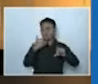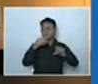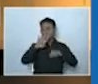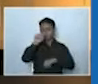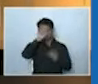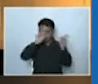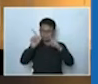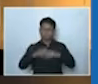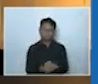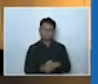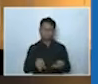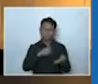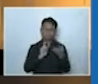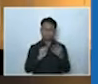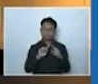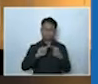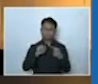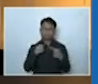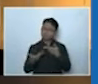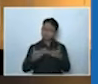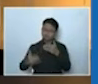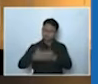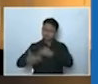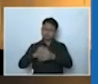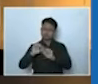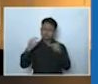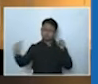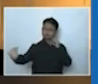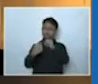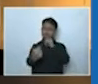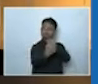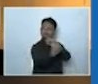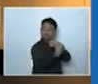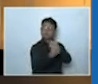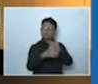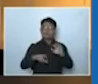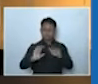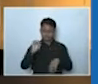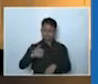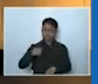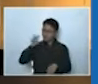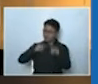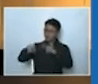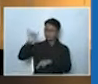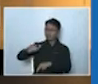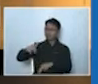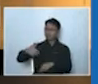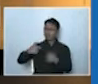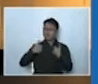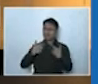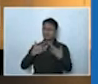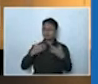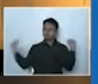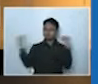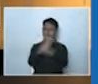wilayah yang sangat dibutuhkan masyarakat termasuk di antaranya KB untuk mengghubungkan dua Toraja dan kemudian Bagaimana patalasang Antang yang kemudian